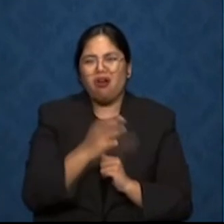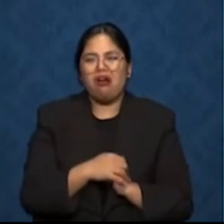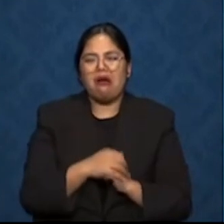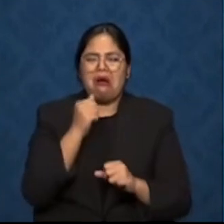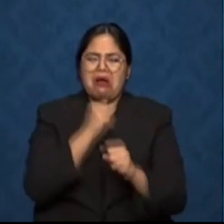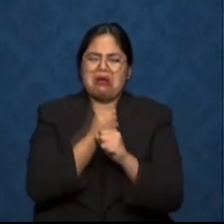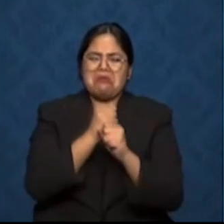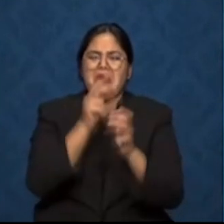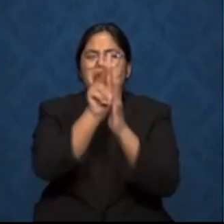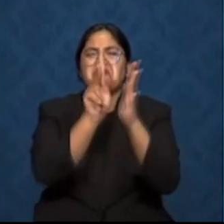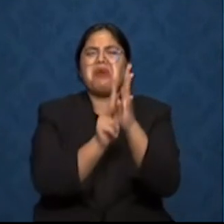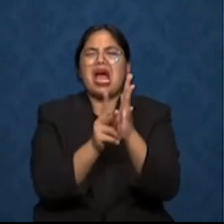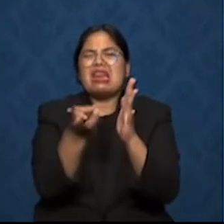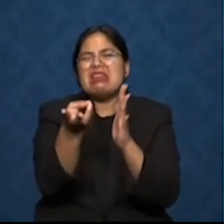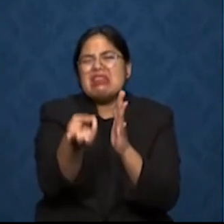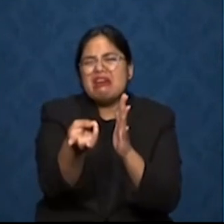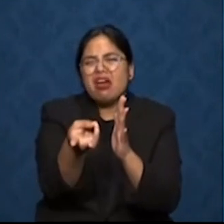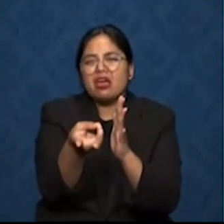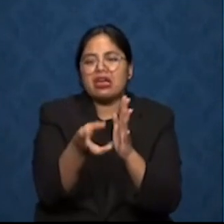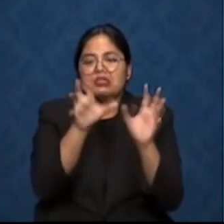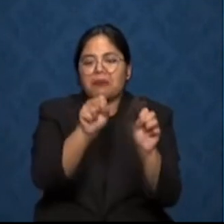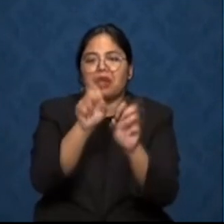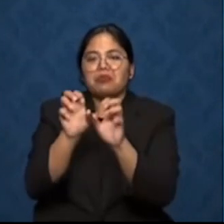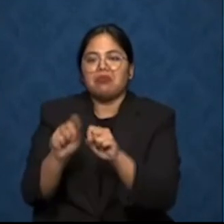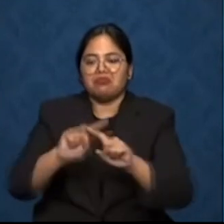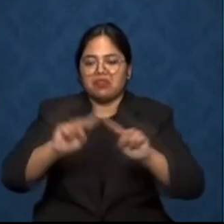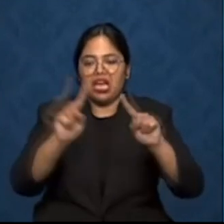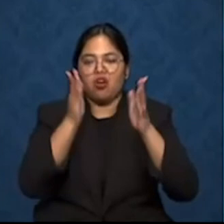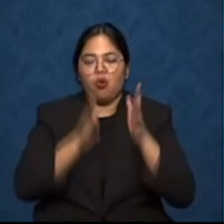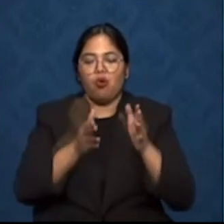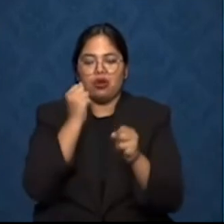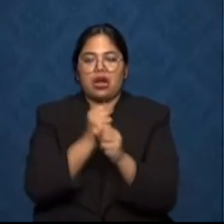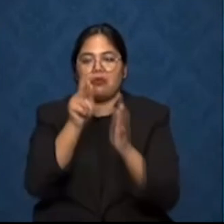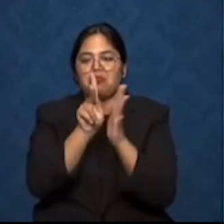เล หรอแ่ขบุครับ แทป